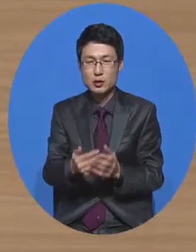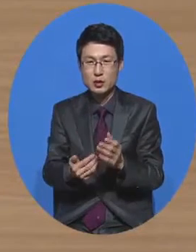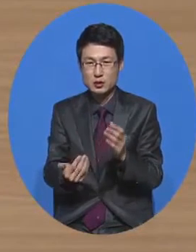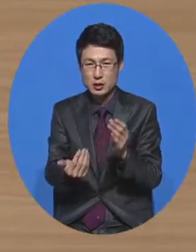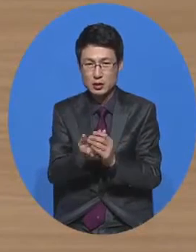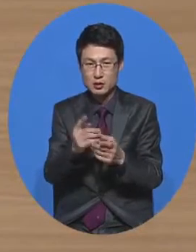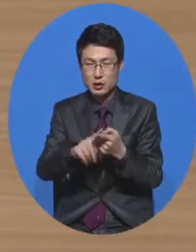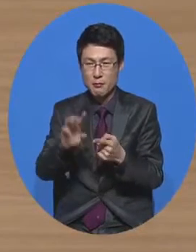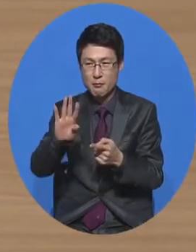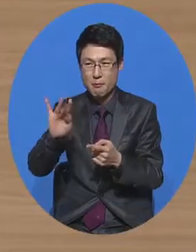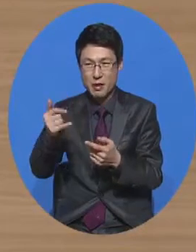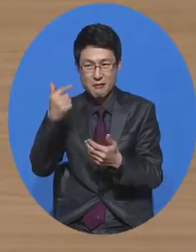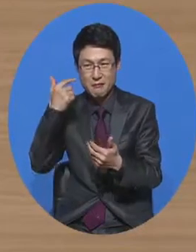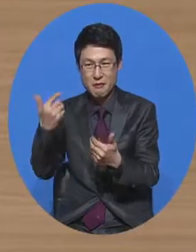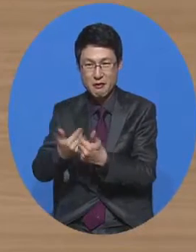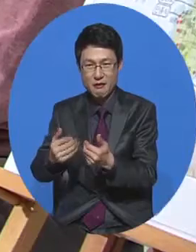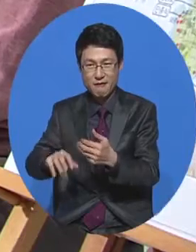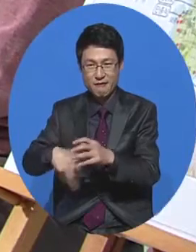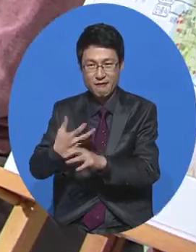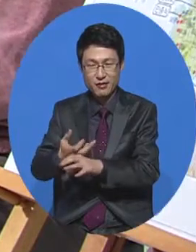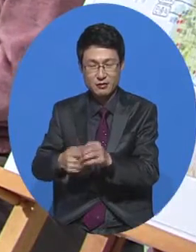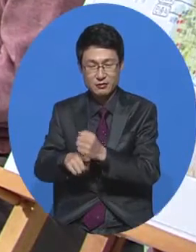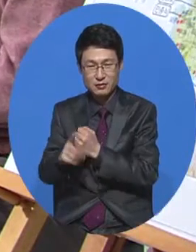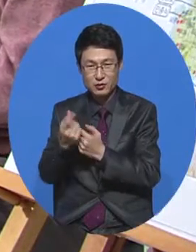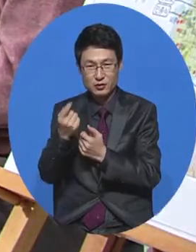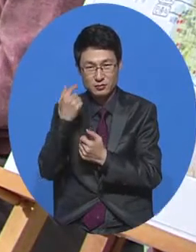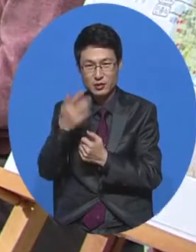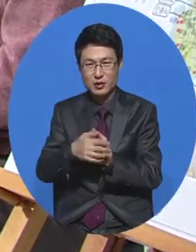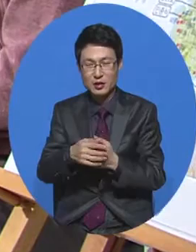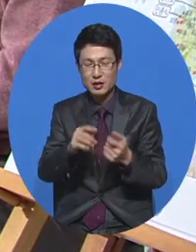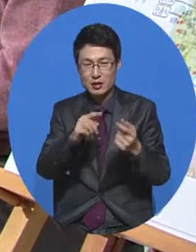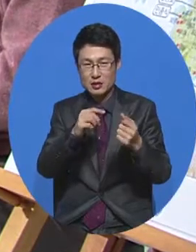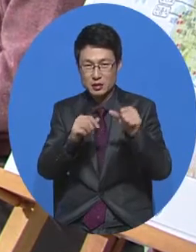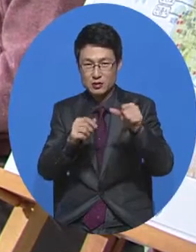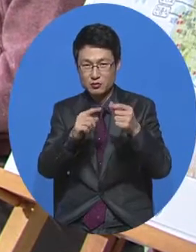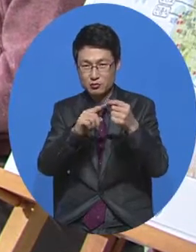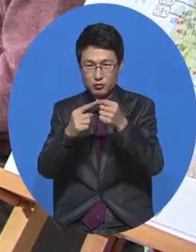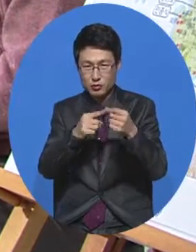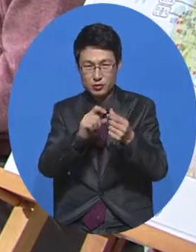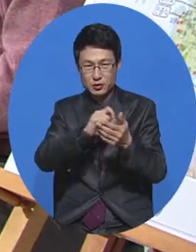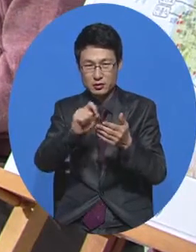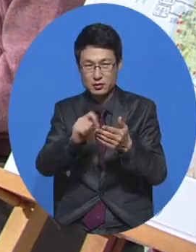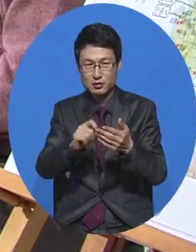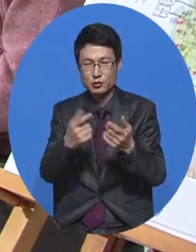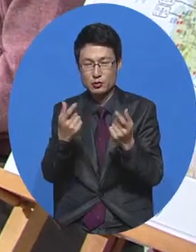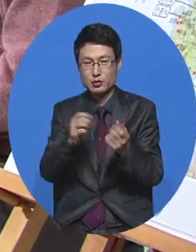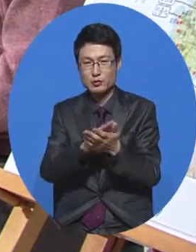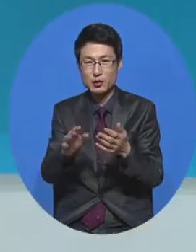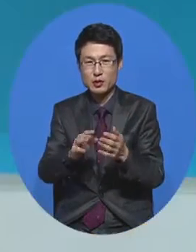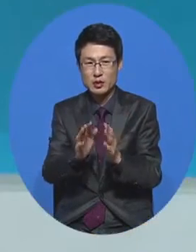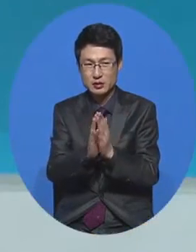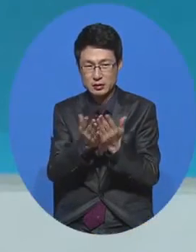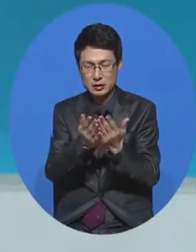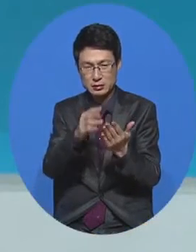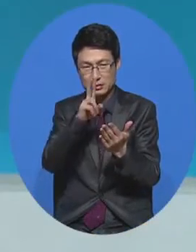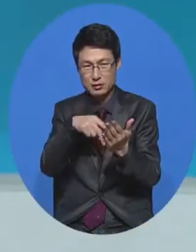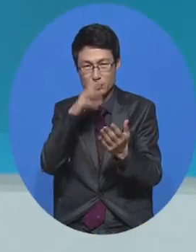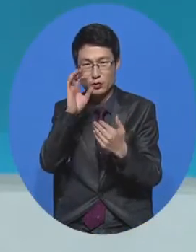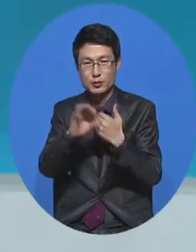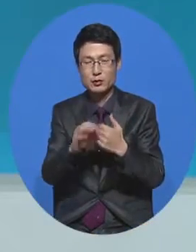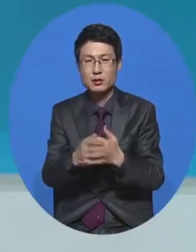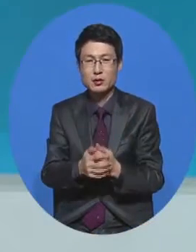개설하고 있다 이렇게 판단하시는 거군요 현재 5주 로어 였던 것은 그 거죠 그 교과서를 이번에 봅니까